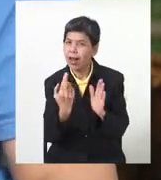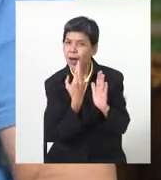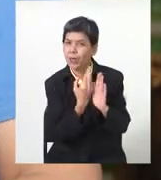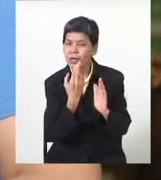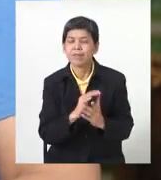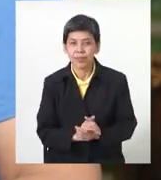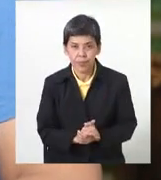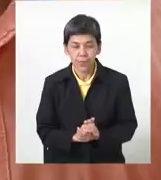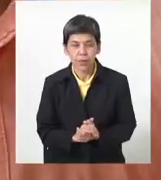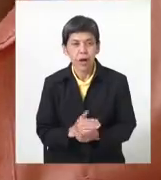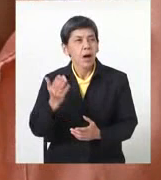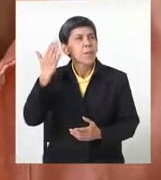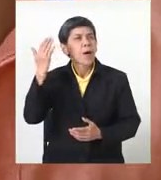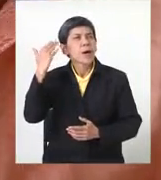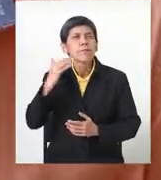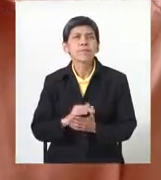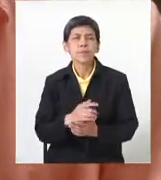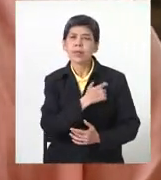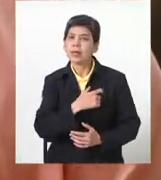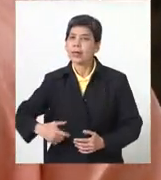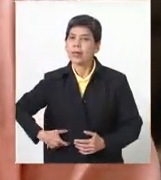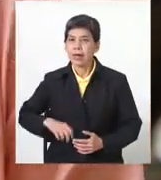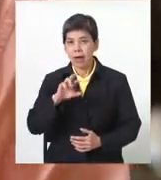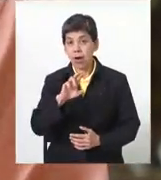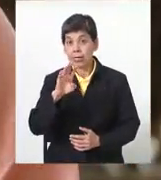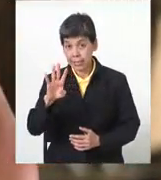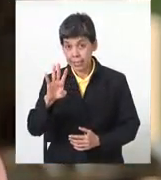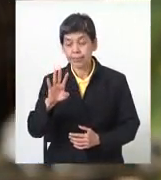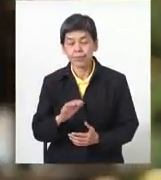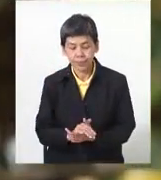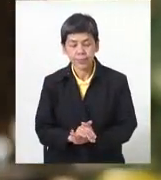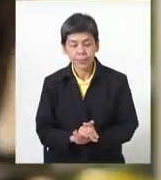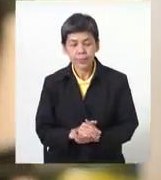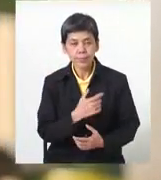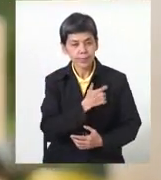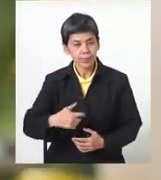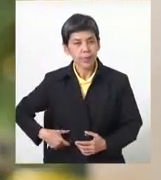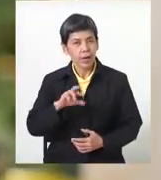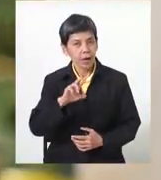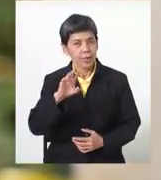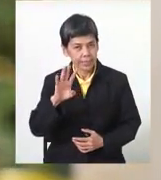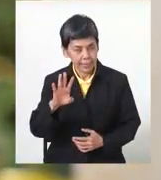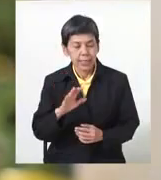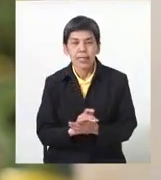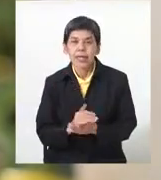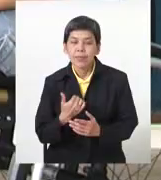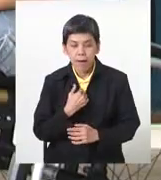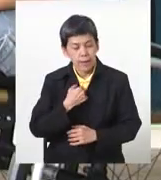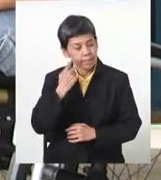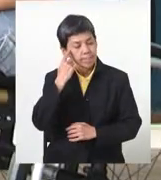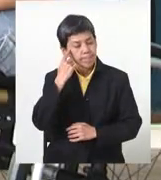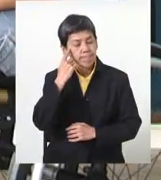คลองดำเนินสะดวกนะครับก็เริ่มตั้งแต่สมัยเอ่อรัชกาลที่ 4อนะครับสมเด็จเอ่อพระบาทสมเด็จพระจอมเกล้าเจ้าอยู่